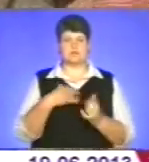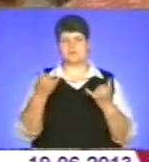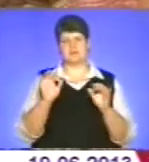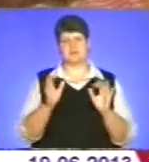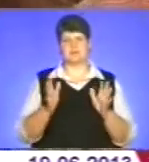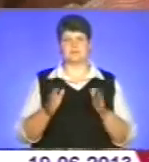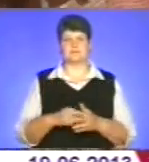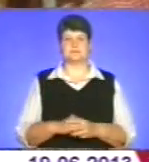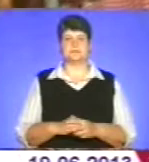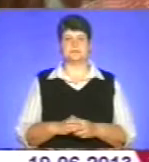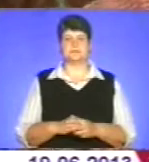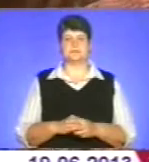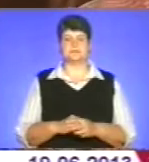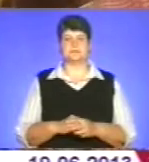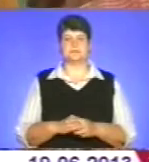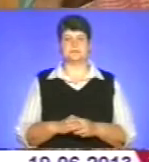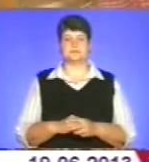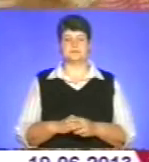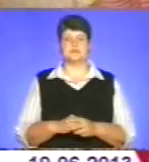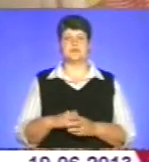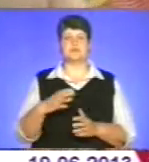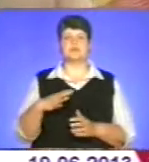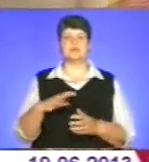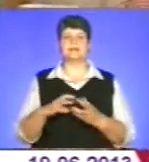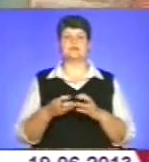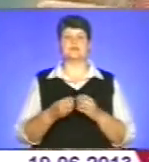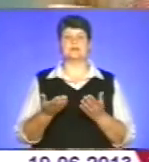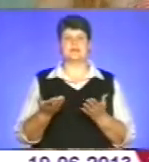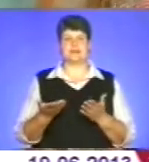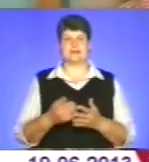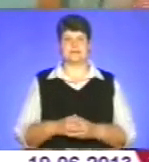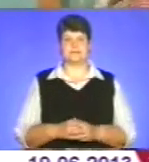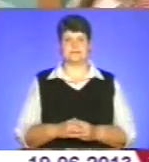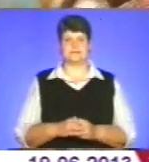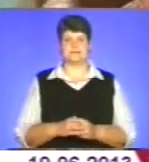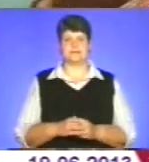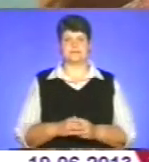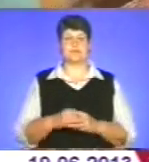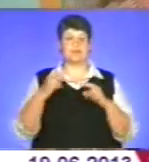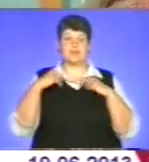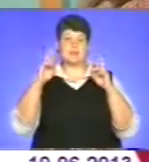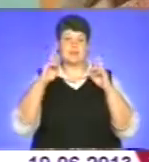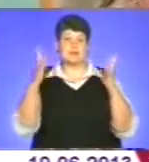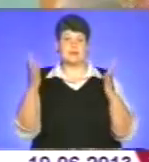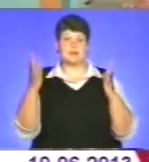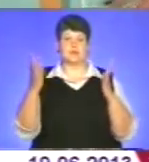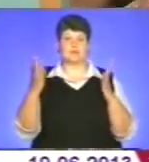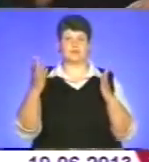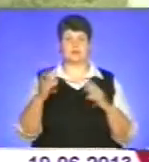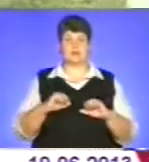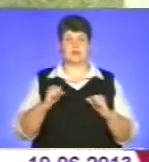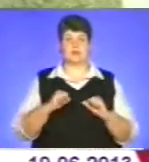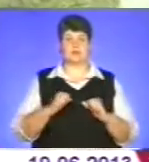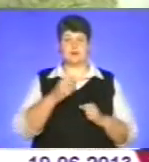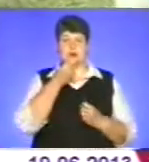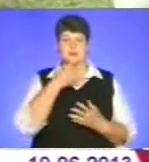дуже. Очікуєте на якісь найбільші результати? Скільки питань? Не знаю, як найкраще без траці написати.